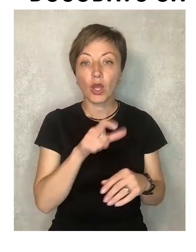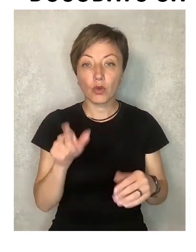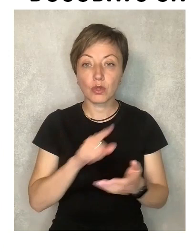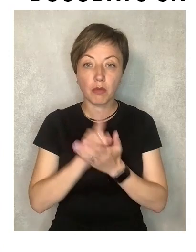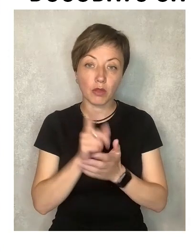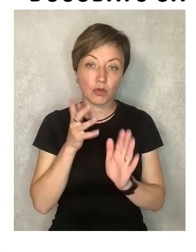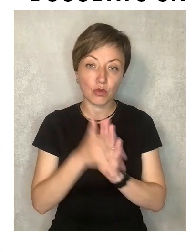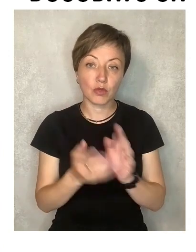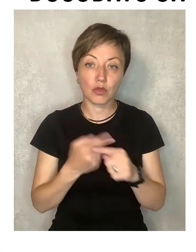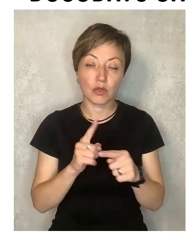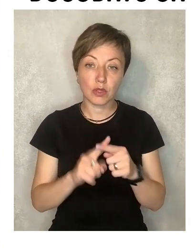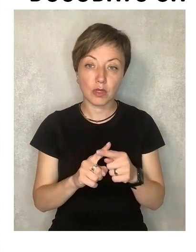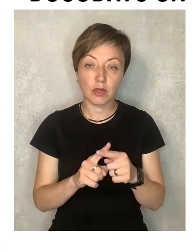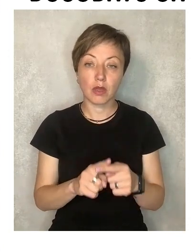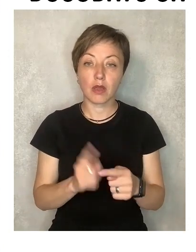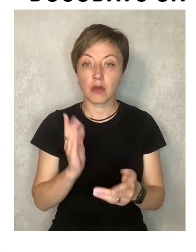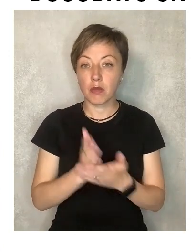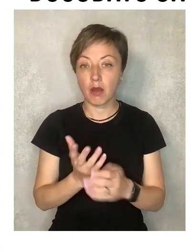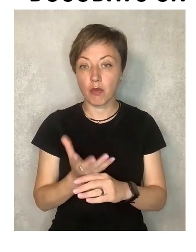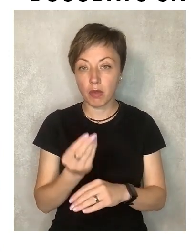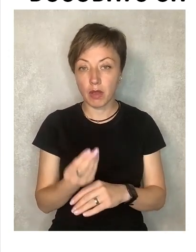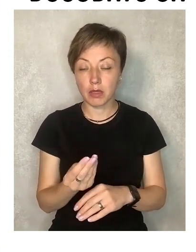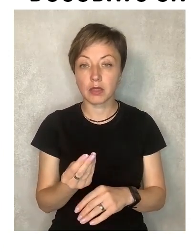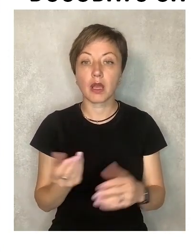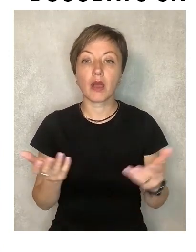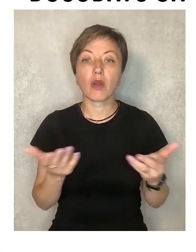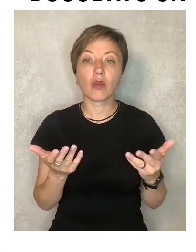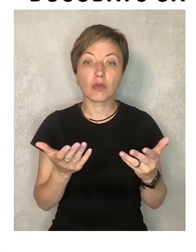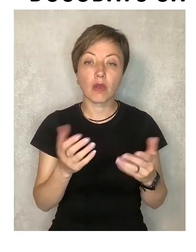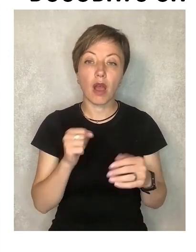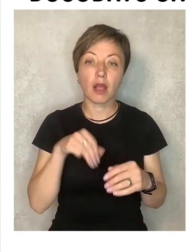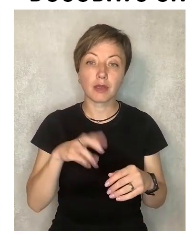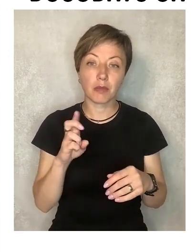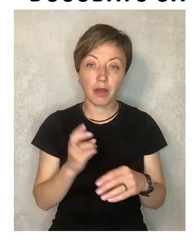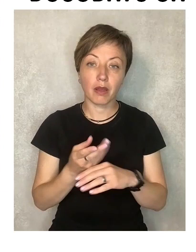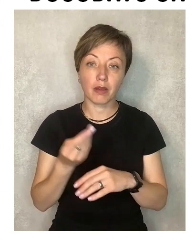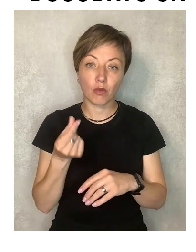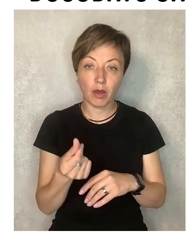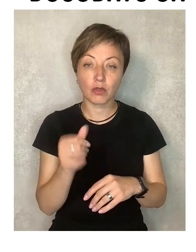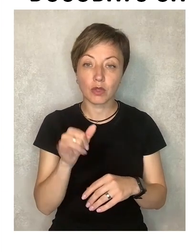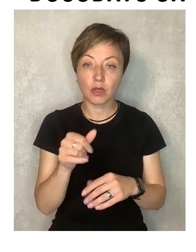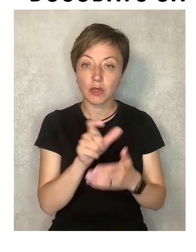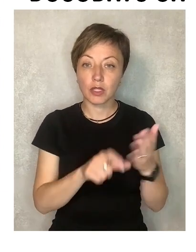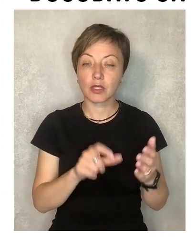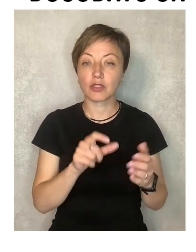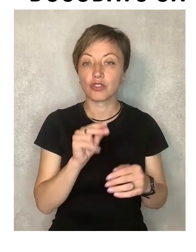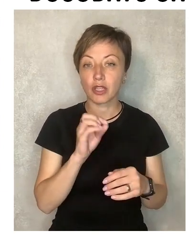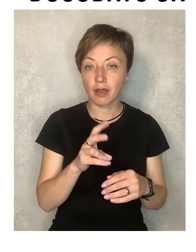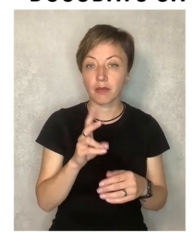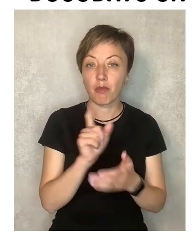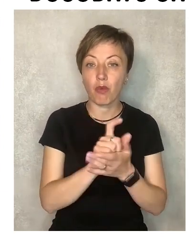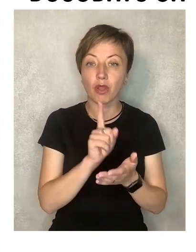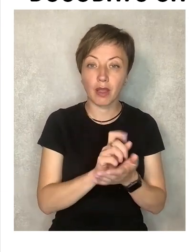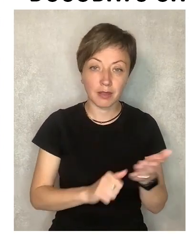цього прямо платять. Ну, з того, як коли ти йдеш в АТБ, купляєш в тебе в чеки НДС, навіть якщо ти сам там